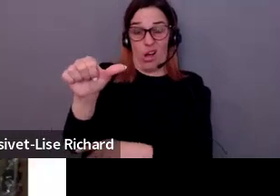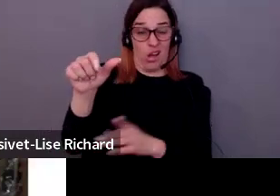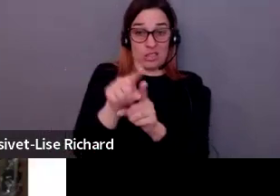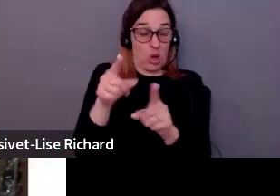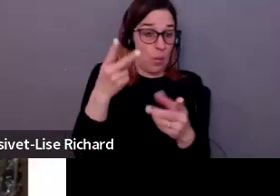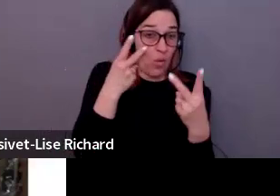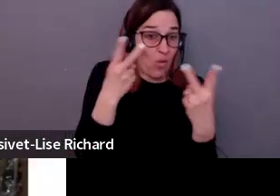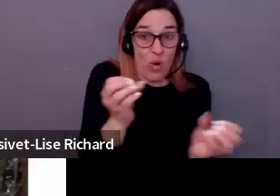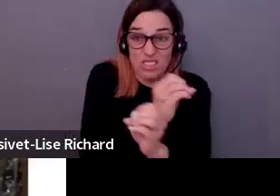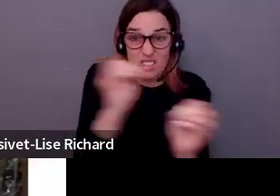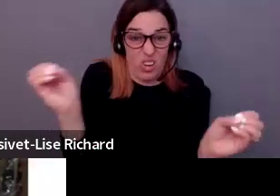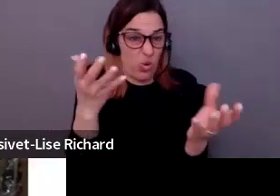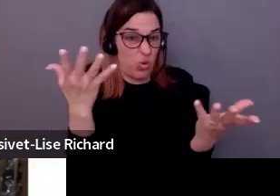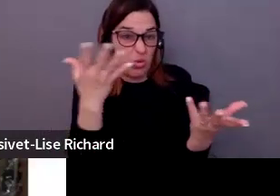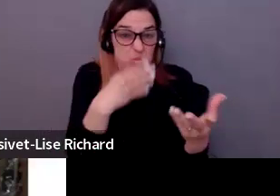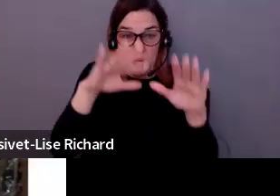tous les atouts.